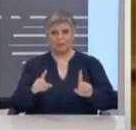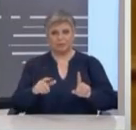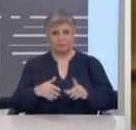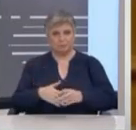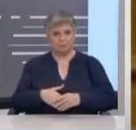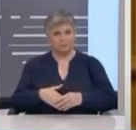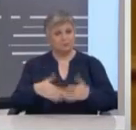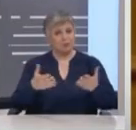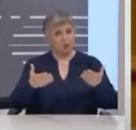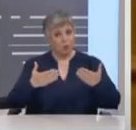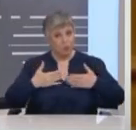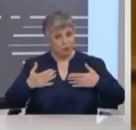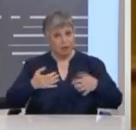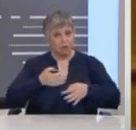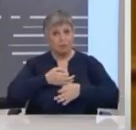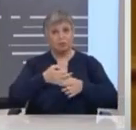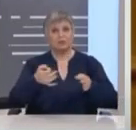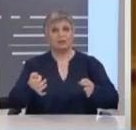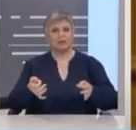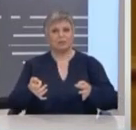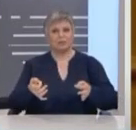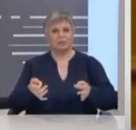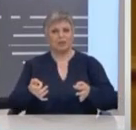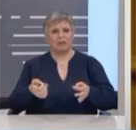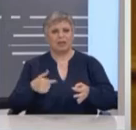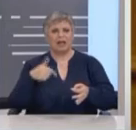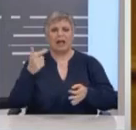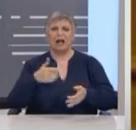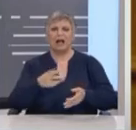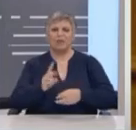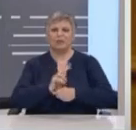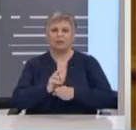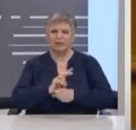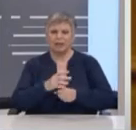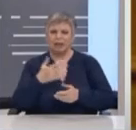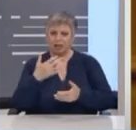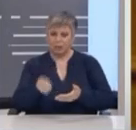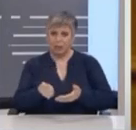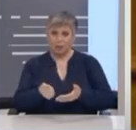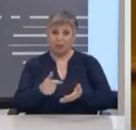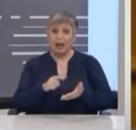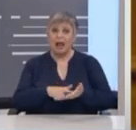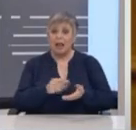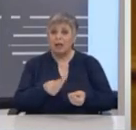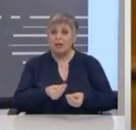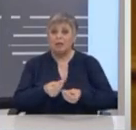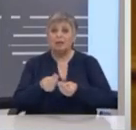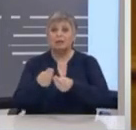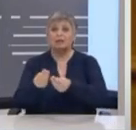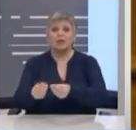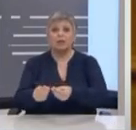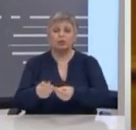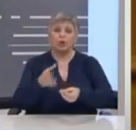Κουμουτσάκο, κυρίες και κύριοι συνάδελφοι, δεν θα τα καταθέσω στα πρακτικά, γιατί είναι εμπιστευτικά έγγραφα, αλλά στους αρχηγούς των κομμάτων,